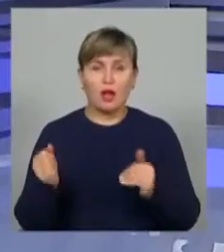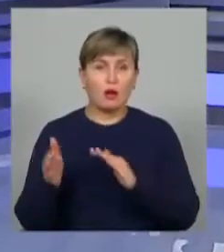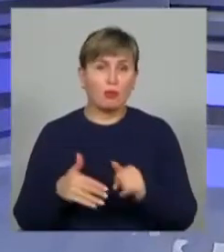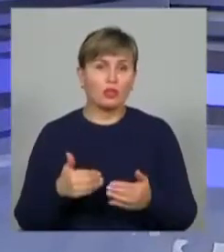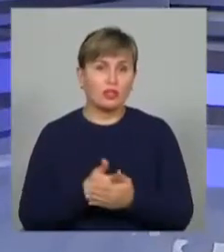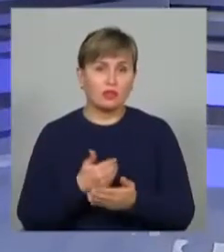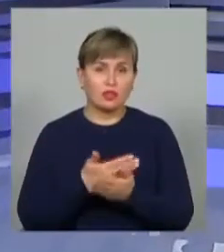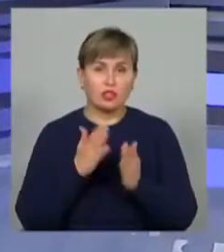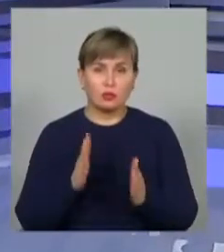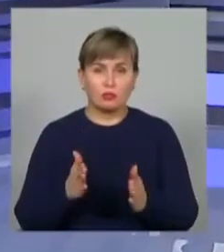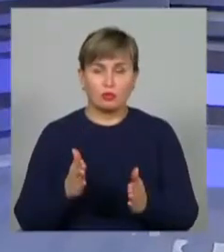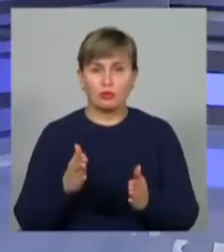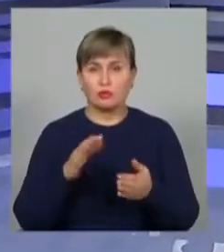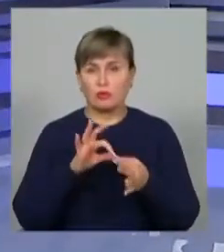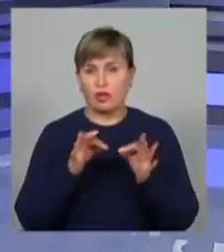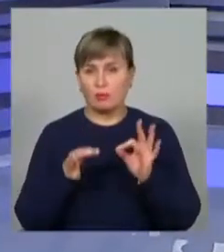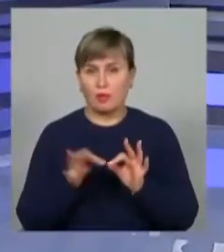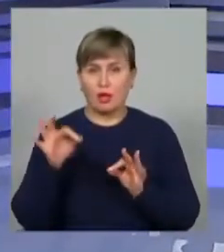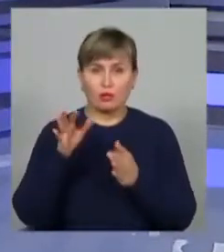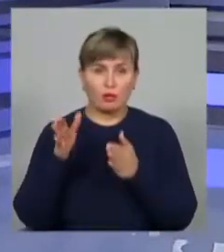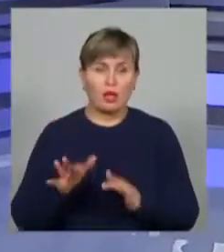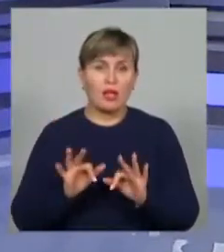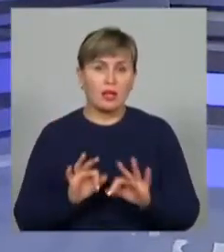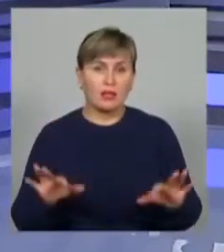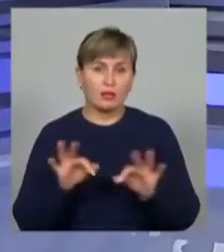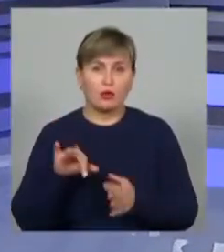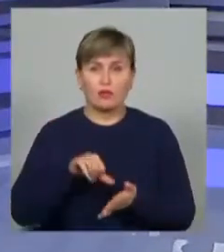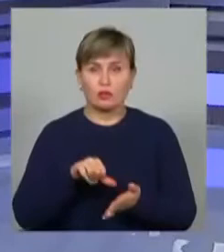смотрите «Дневники Олимпиады», где мои коллеги расскажут о